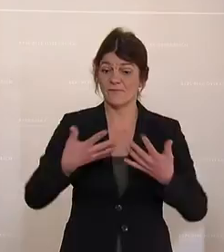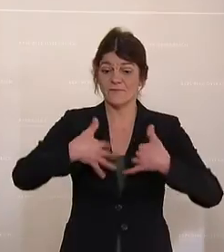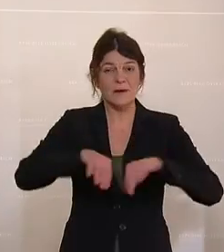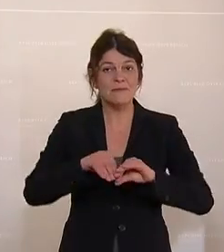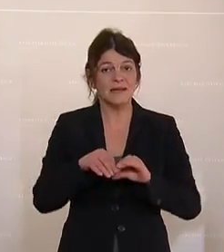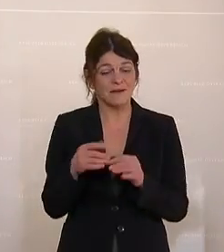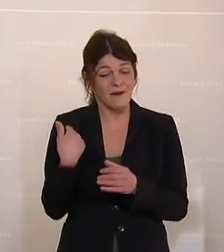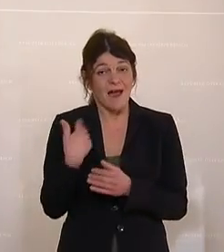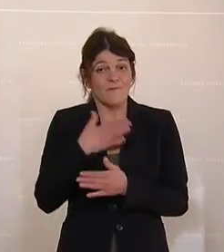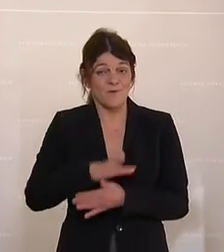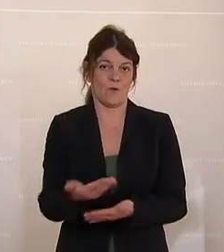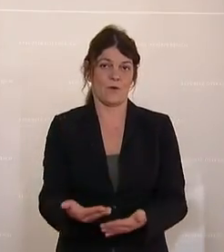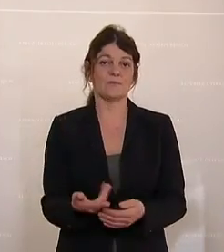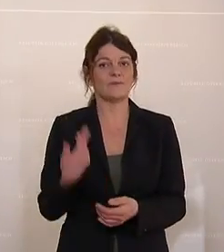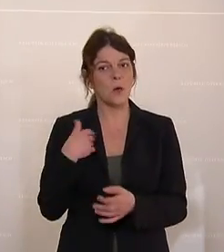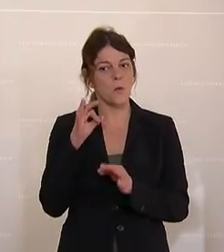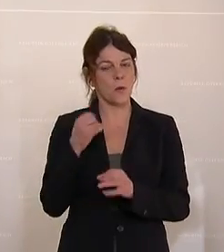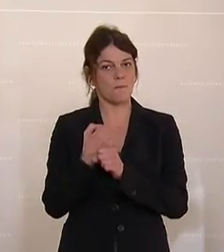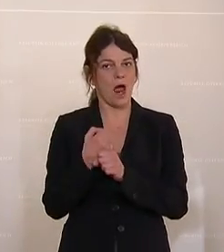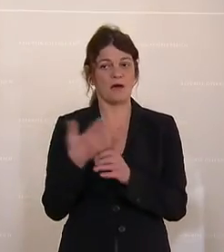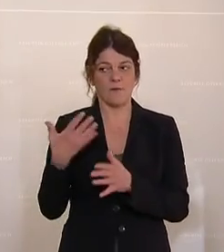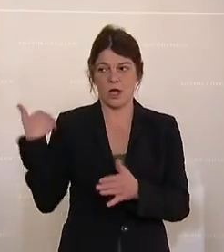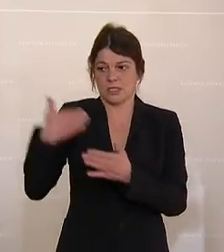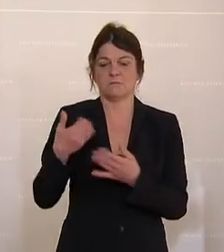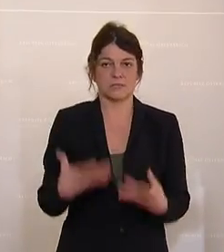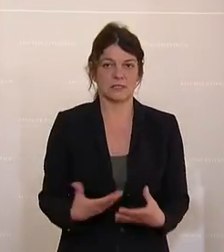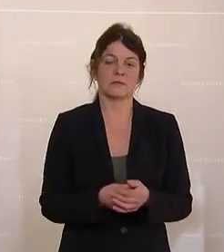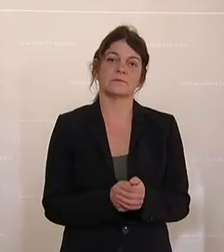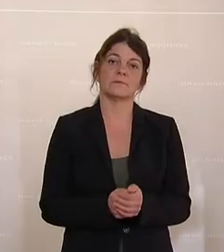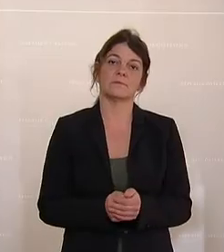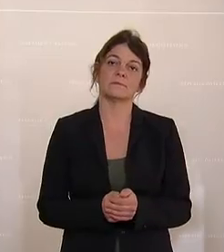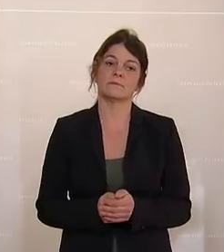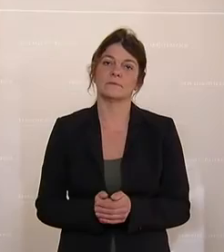haben sich die Familien verdient als Wiedergutmachung für das, was passiert ist. Applaus.